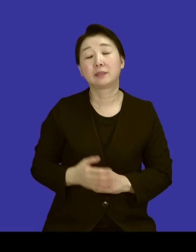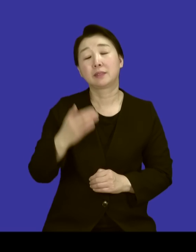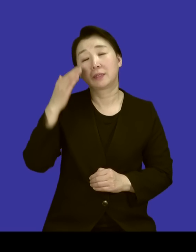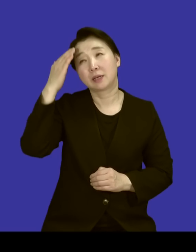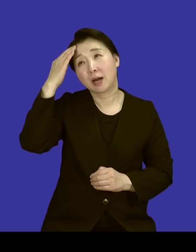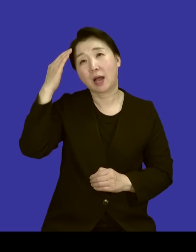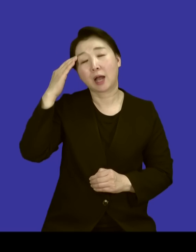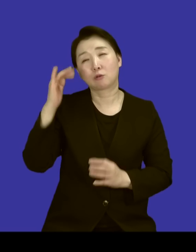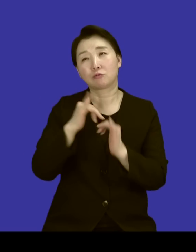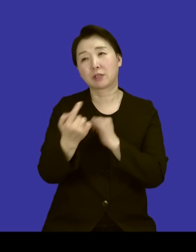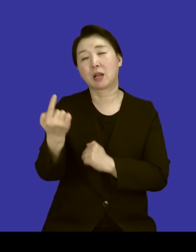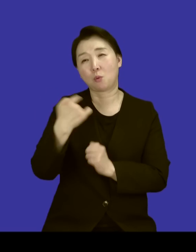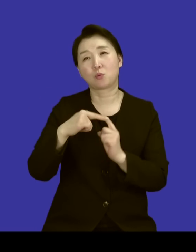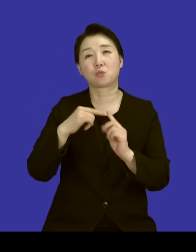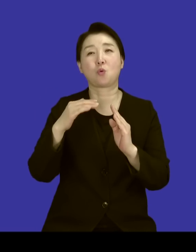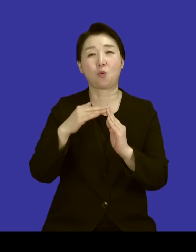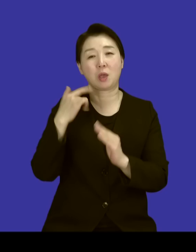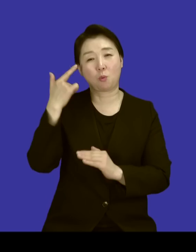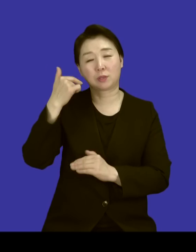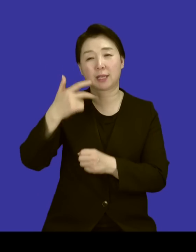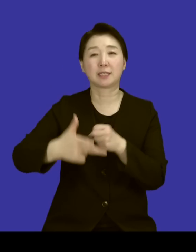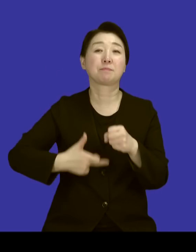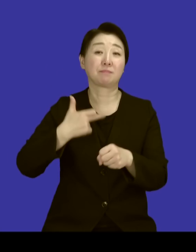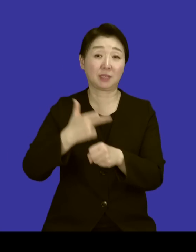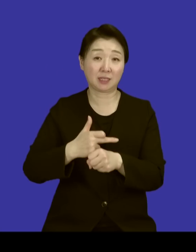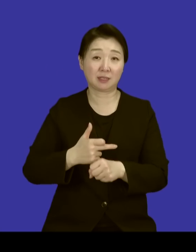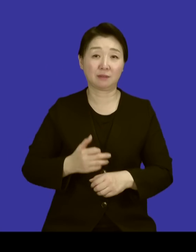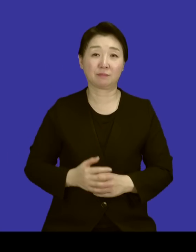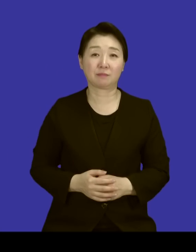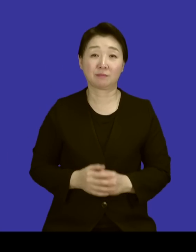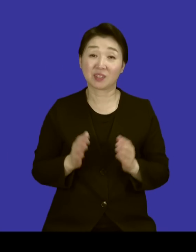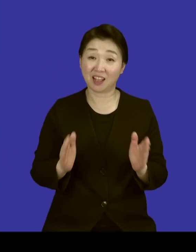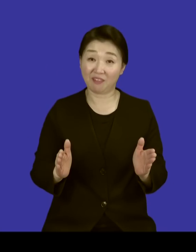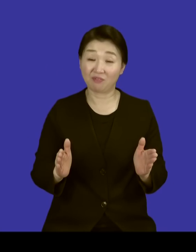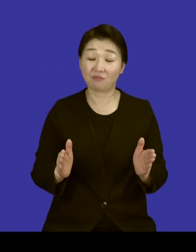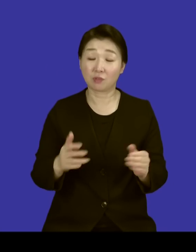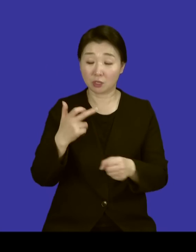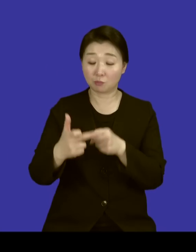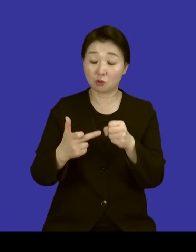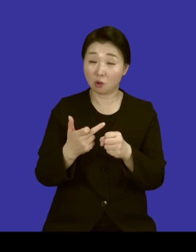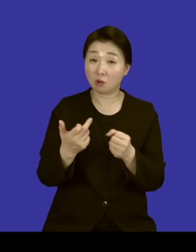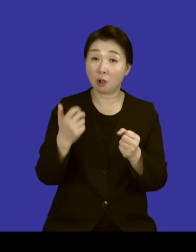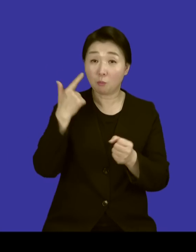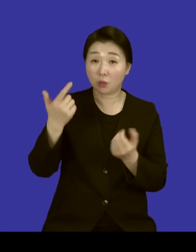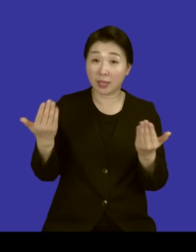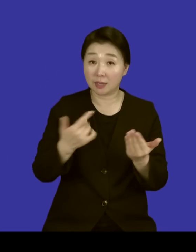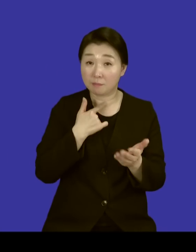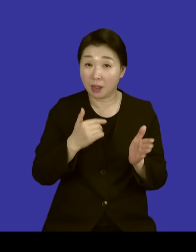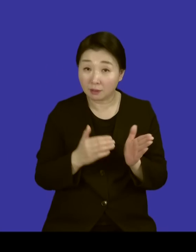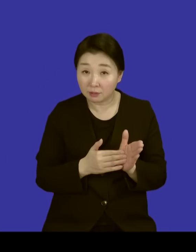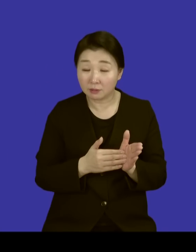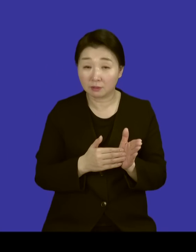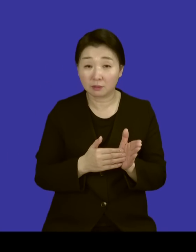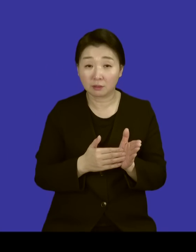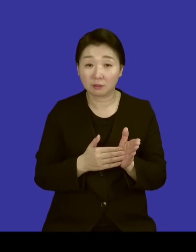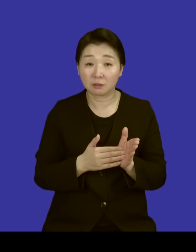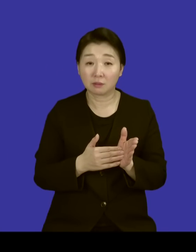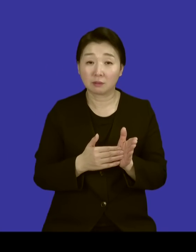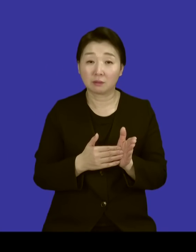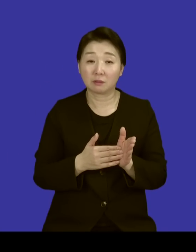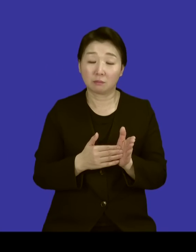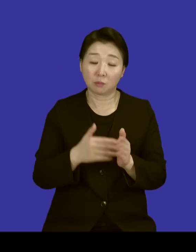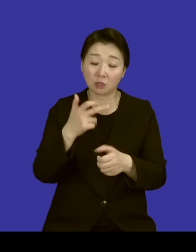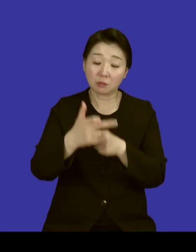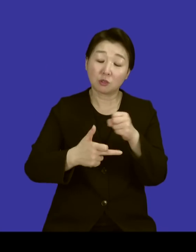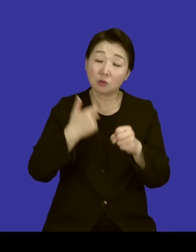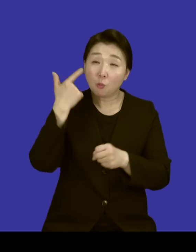목사로 17년을 일을 했죠. 예. 그럼 17년간 목회를 하셨는데 네. 왜 어떻든가 17년간